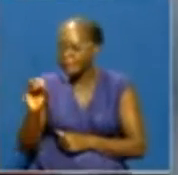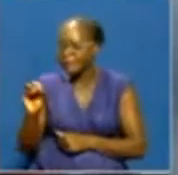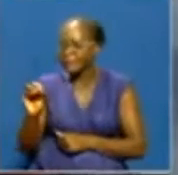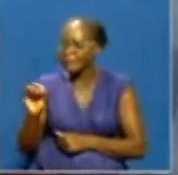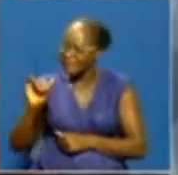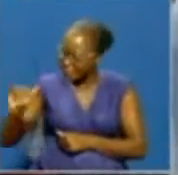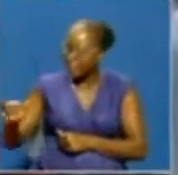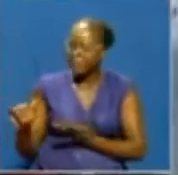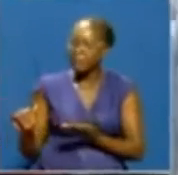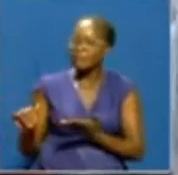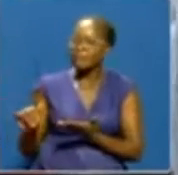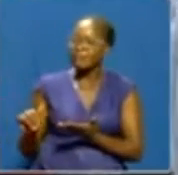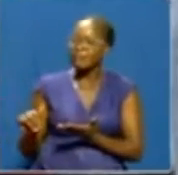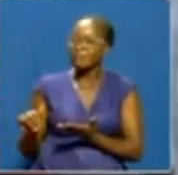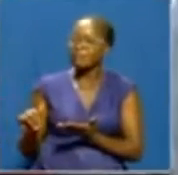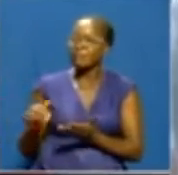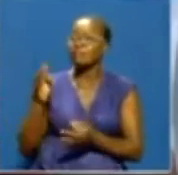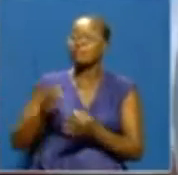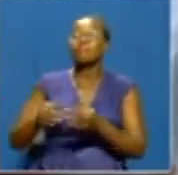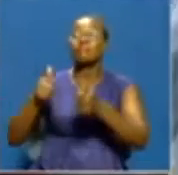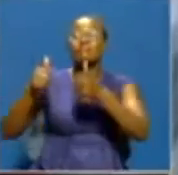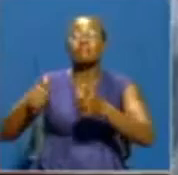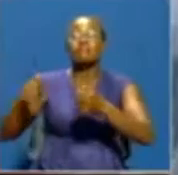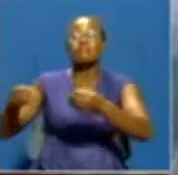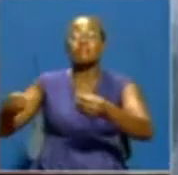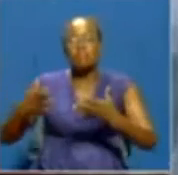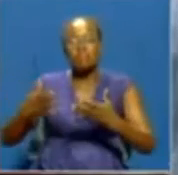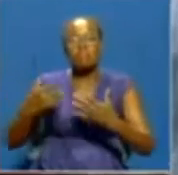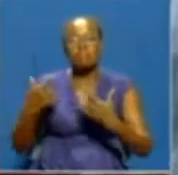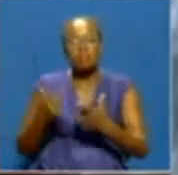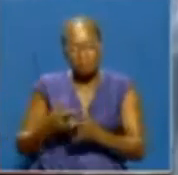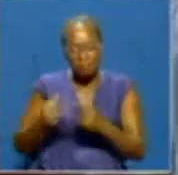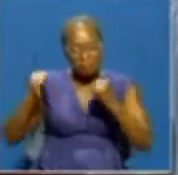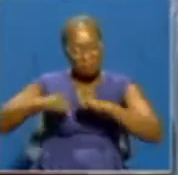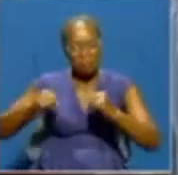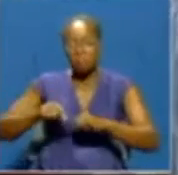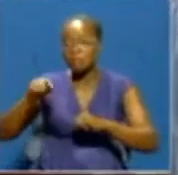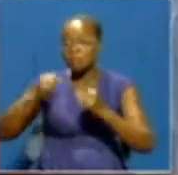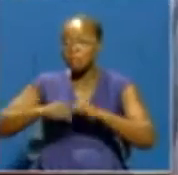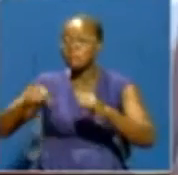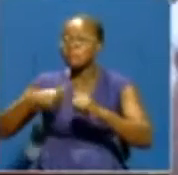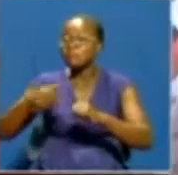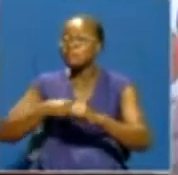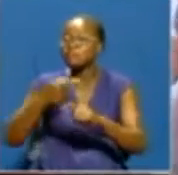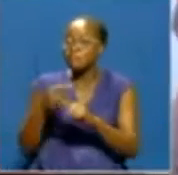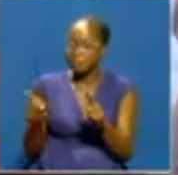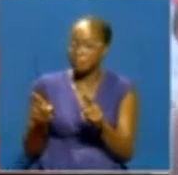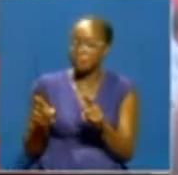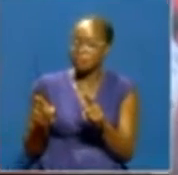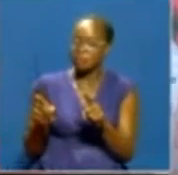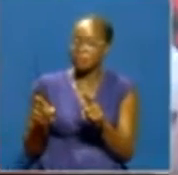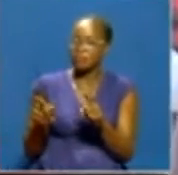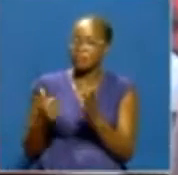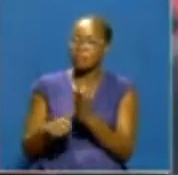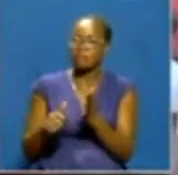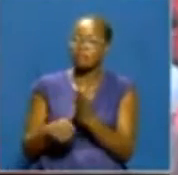tungepewa idhini ile tungekubaliana na nyinyi wakubwa wetu, sababu sisi hatuna uwezo wote, nyinyi ndio mabosi wetu. Lakini kuna shida iko